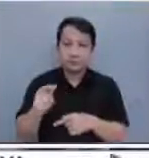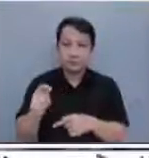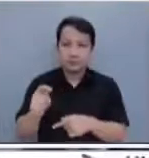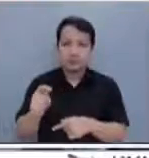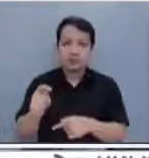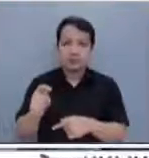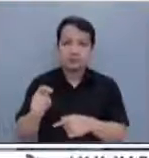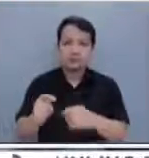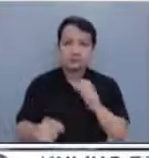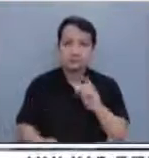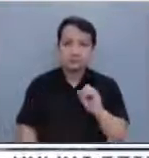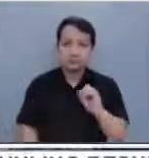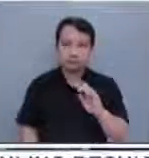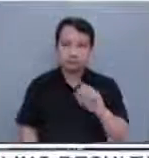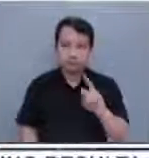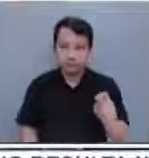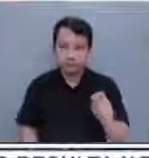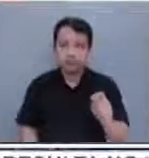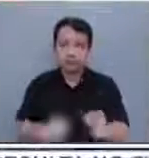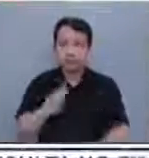Scout Borromeo.